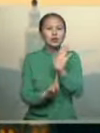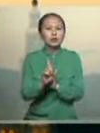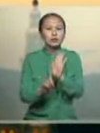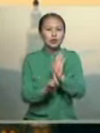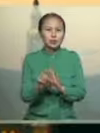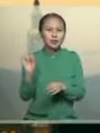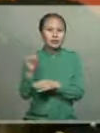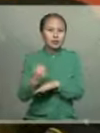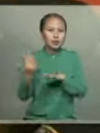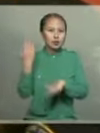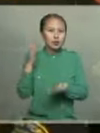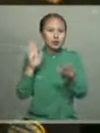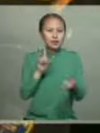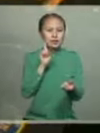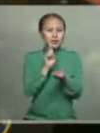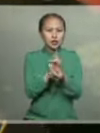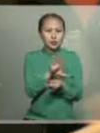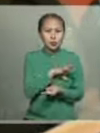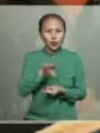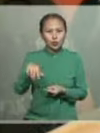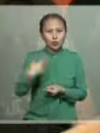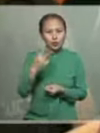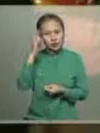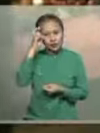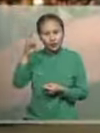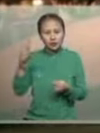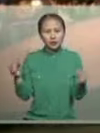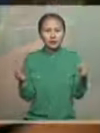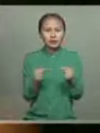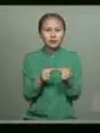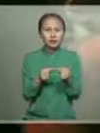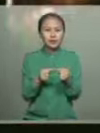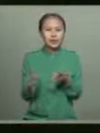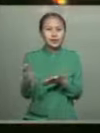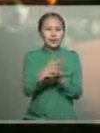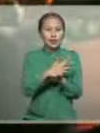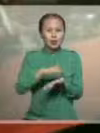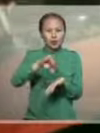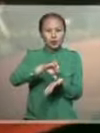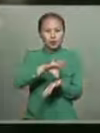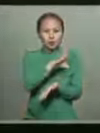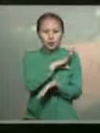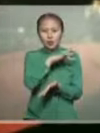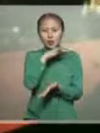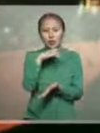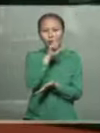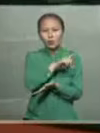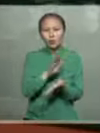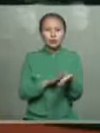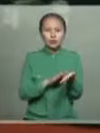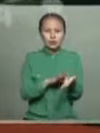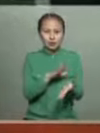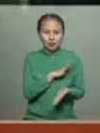көрермендер былтырғы жеңімпазды қарсы алды. Оның соңынан сахнаға 33 елден жиналған қатысушылар шықты. Олардың барлығын мыңдаған